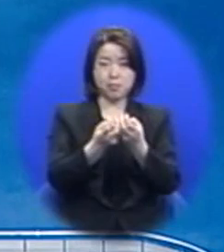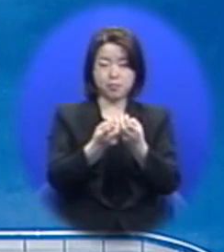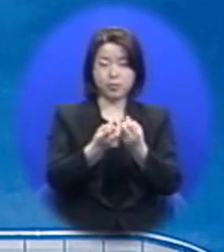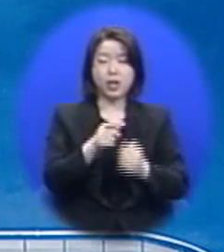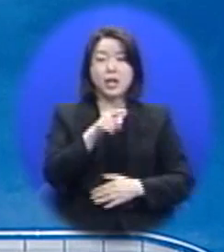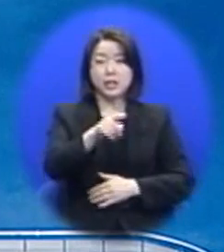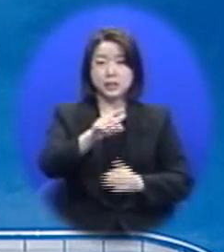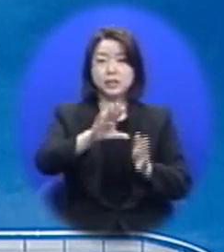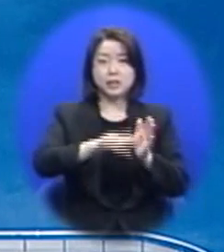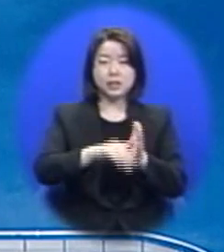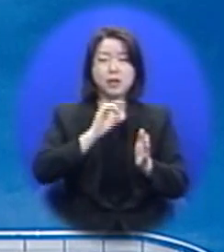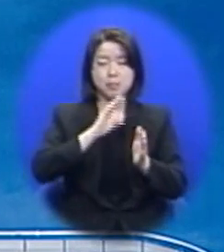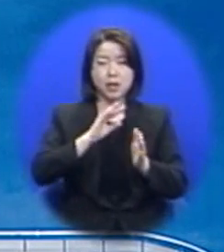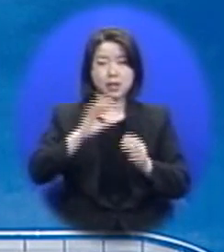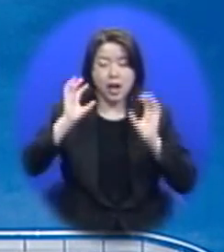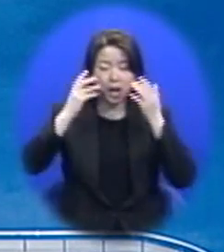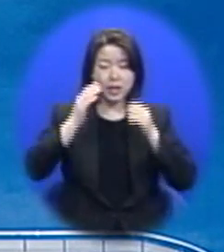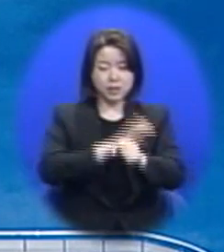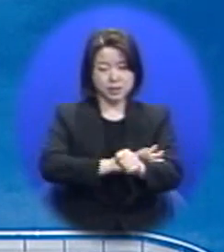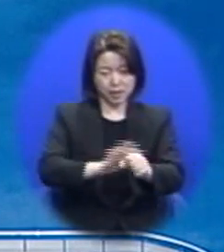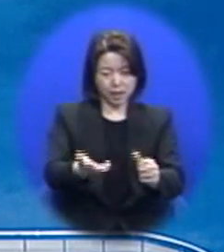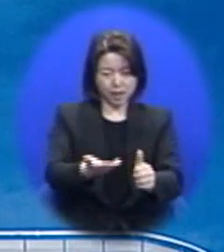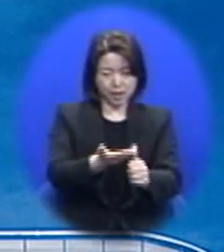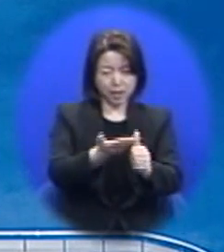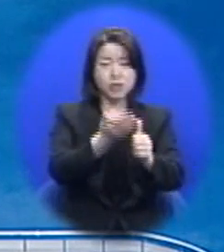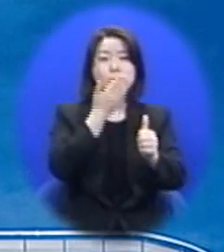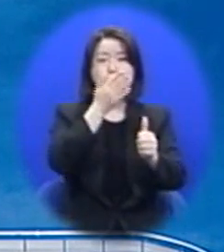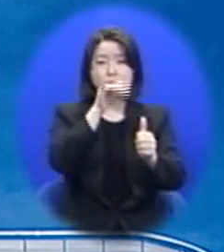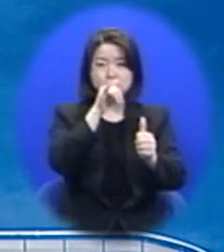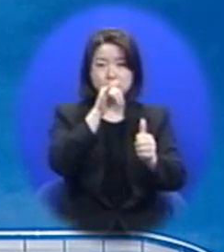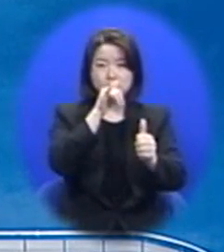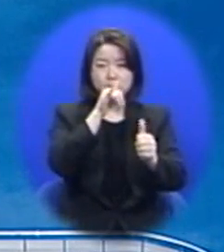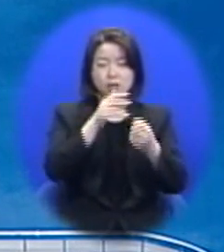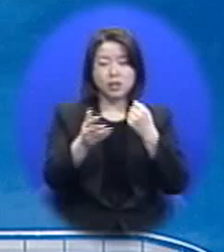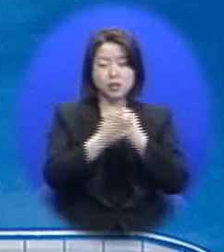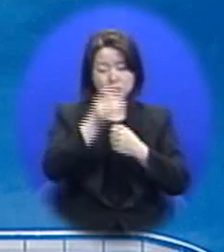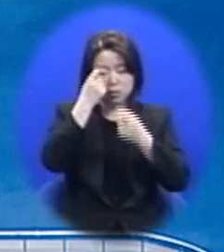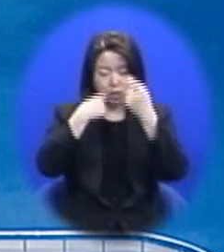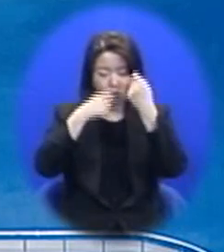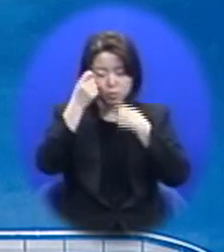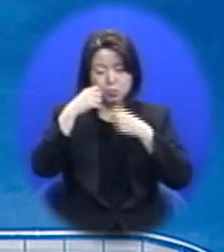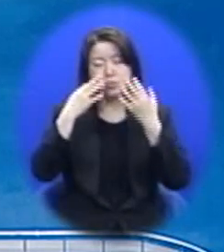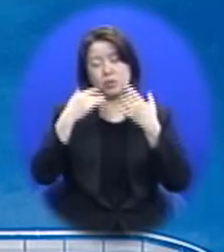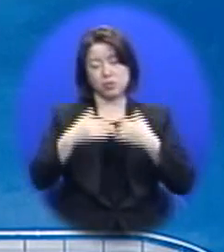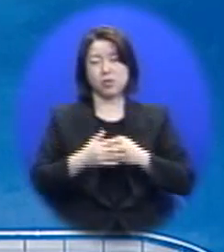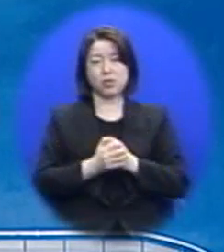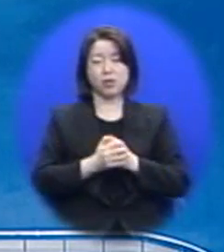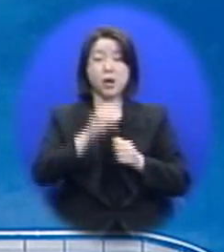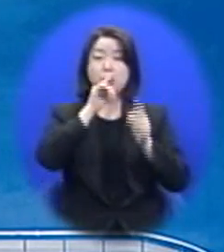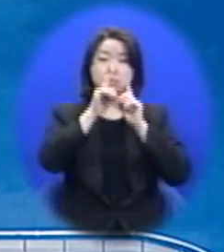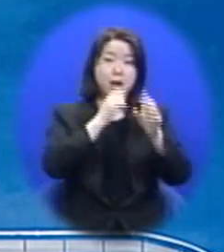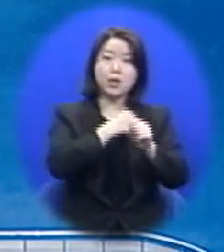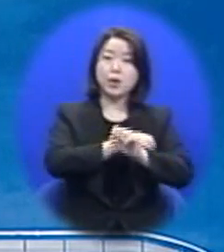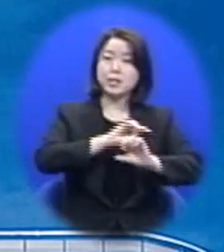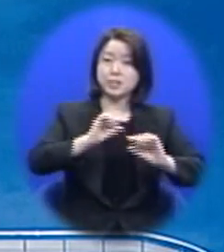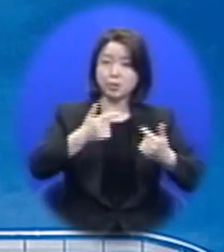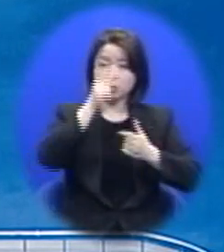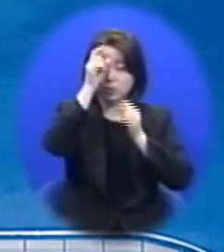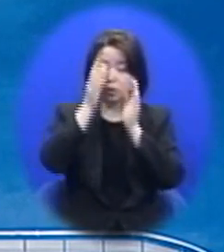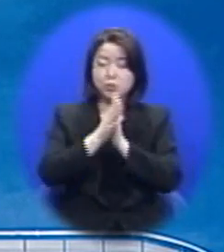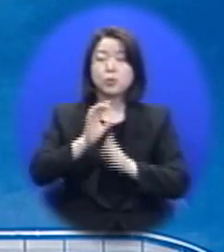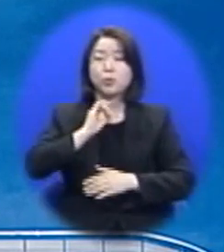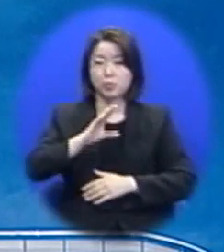아이들을 제대로 기를 수 있어요. 그러려니 눈물이 나는 거예요. 말로 하지 않고 기도로만